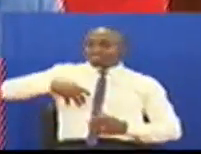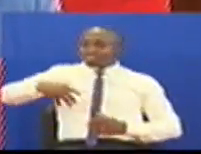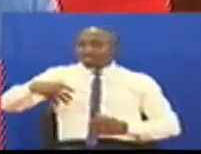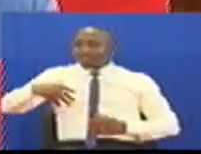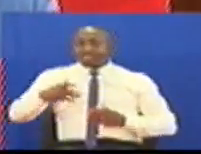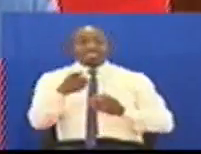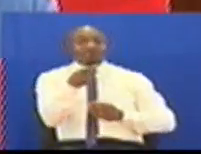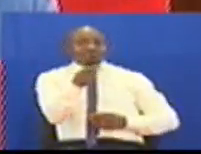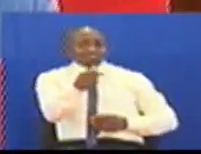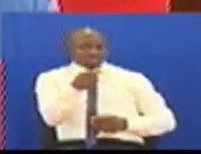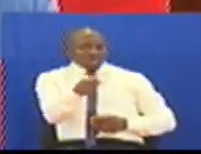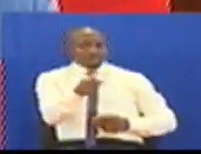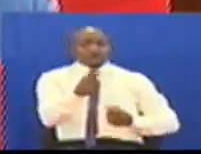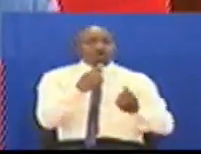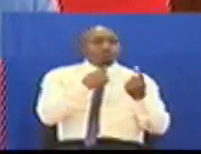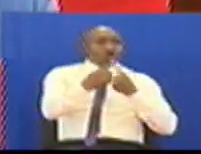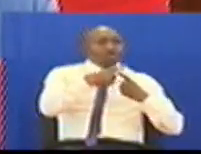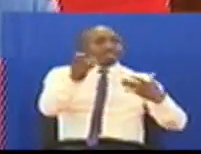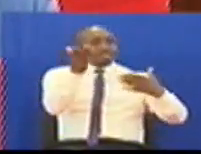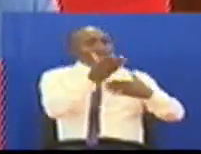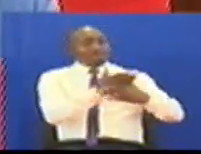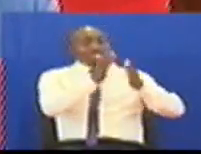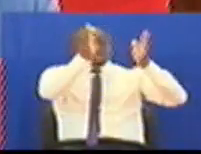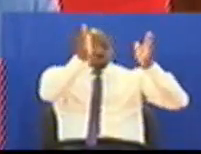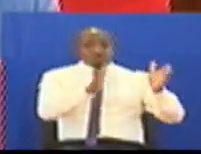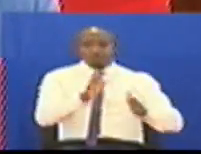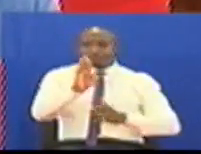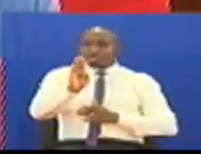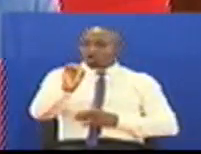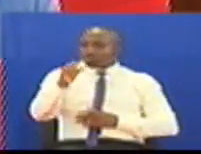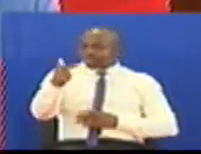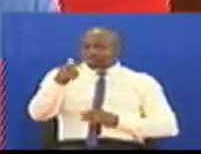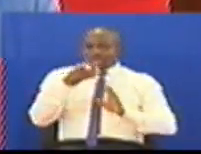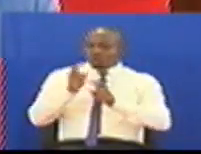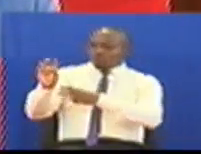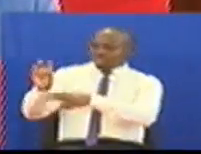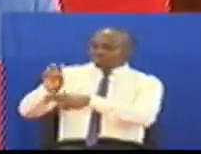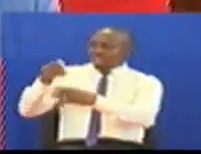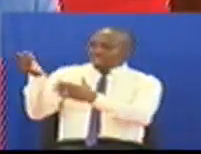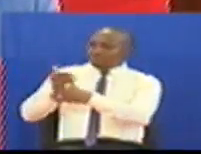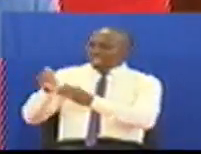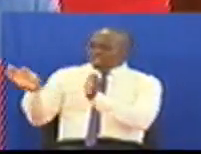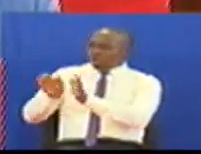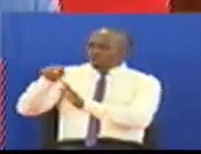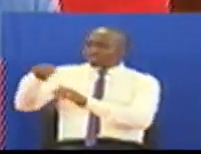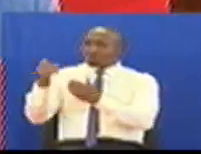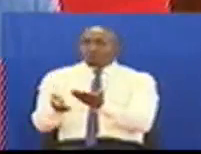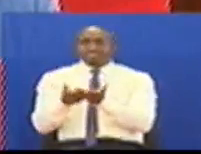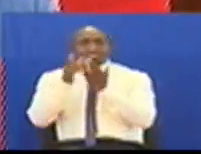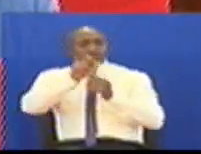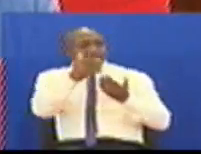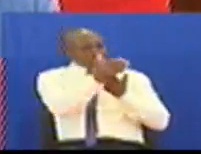wizara ya fedha kuongea na benki kuu ili waangalie hizi benki ndogo ndogo kama wanaweza kuwasaidia hawa wananchi